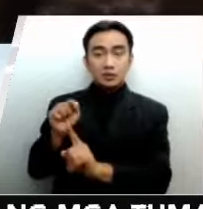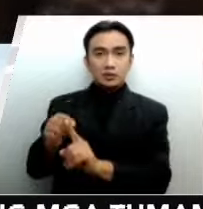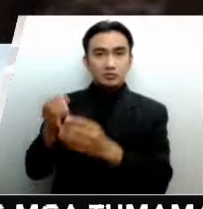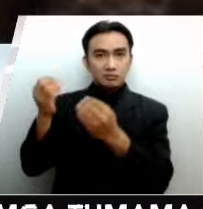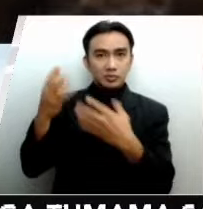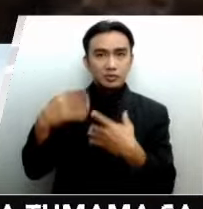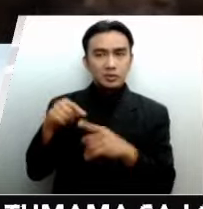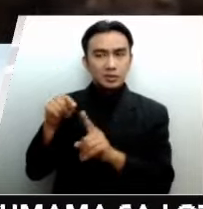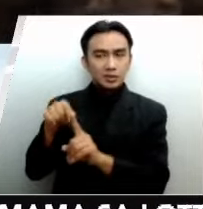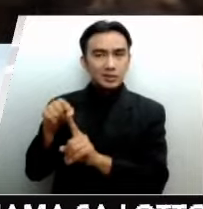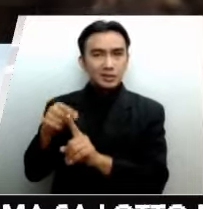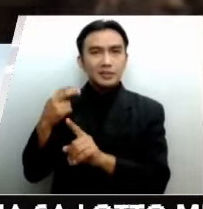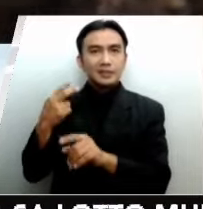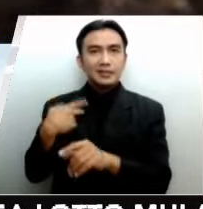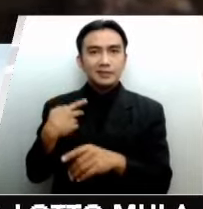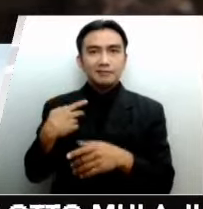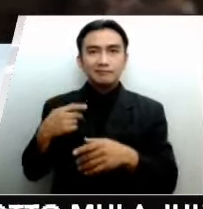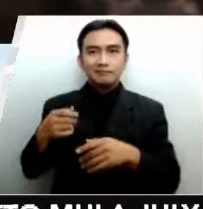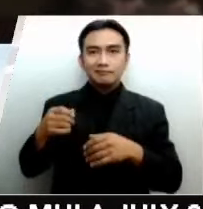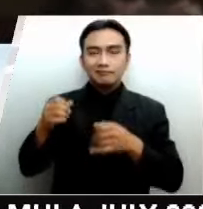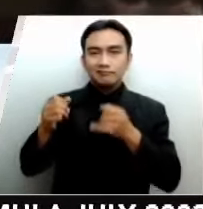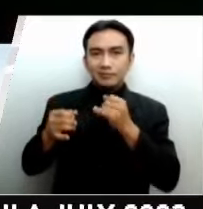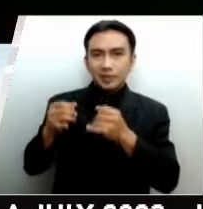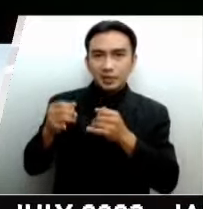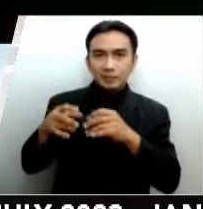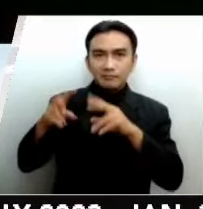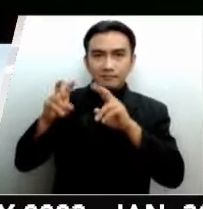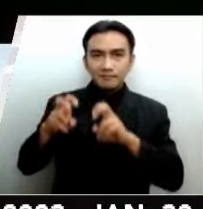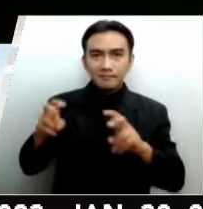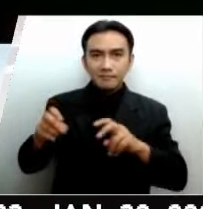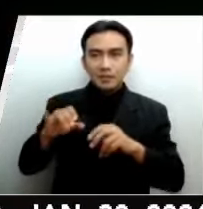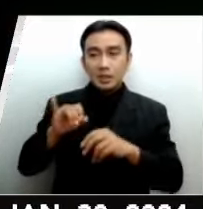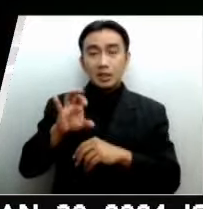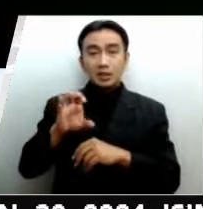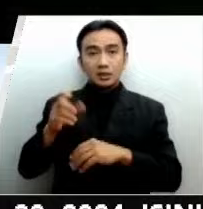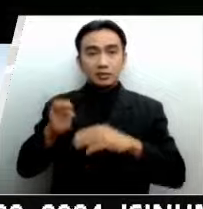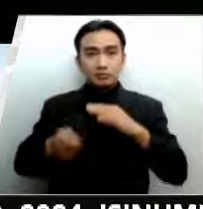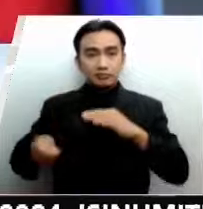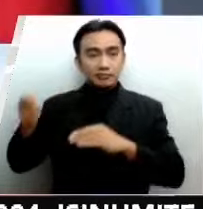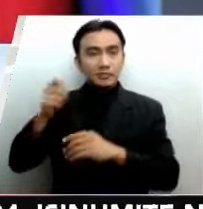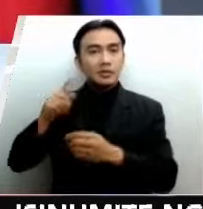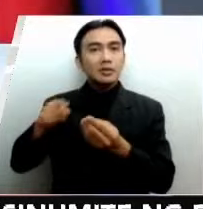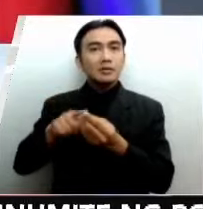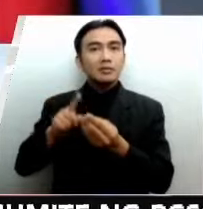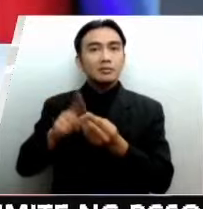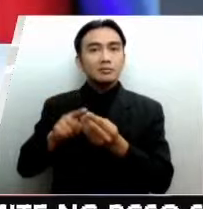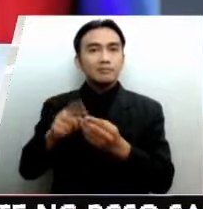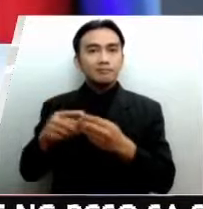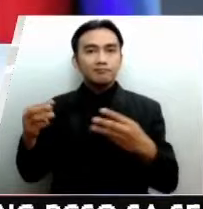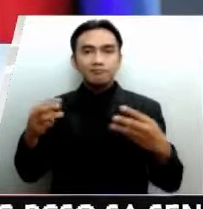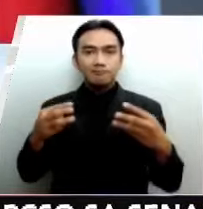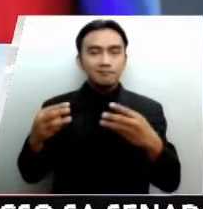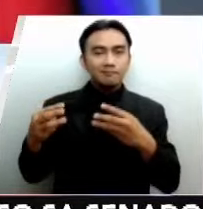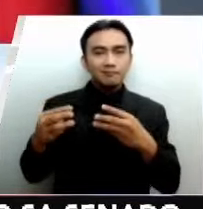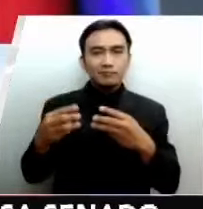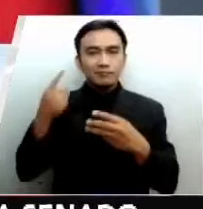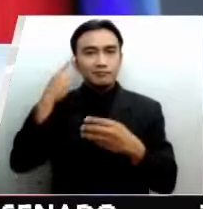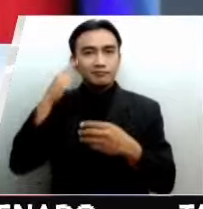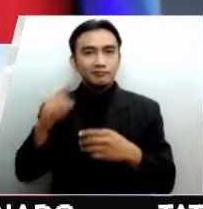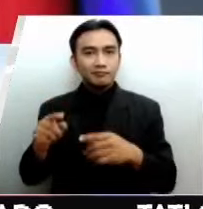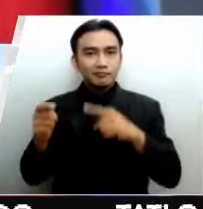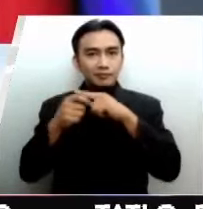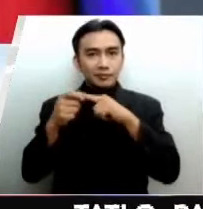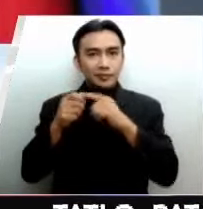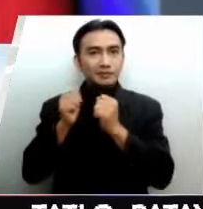sa pre-trial investigation ng ICC kaugnay ng War on Drugs. Hinamon din ni Duterte ang mga nasa likod ni Las Cañas